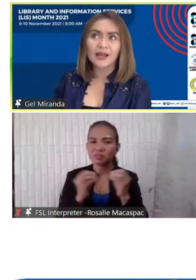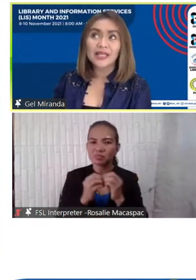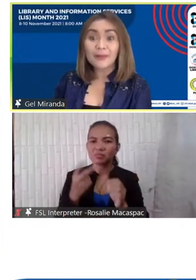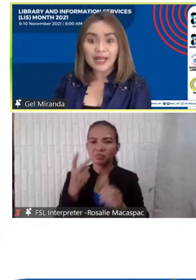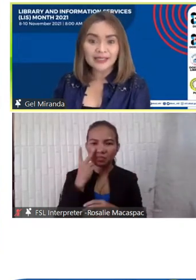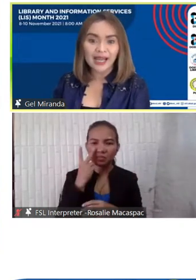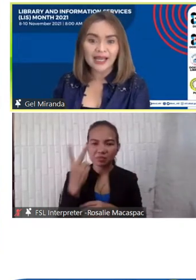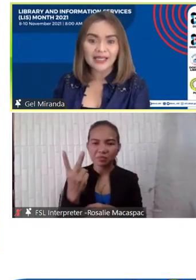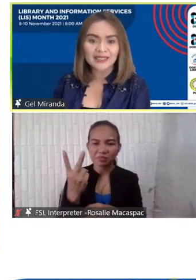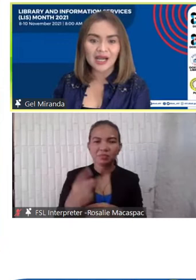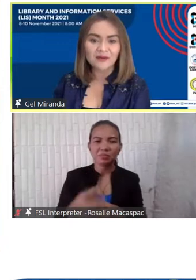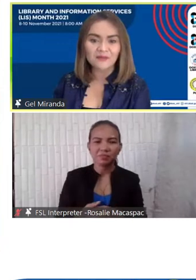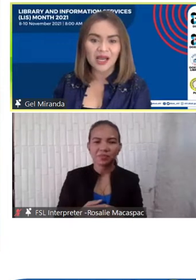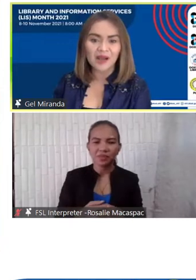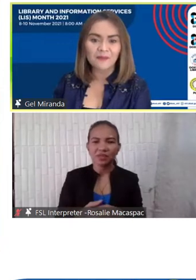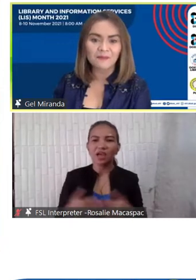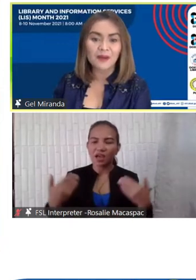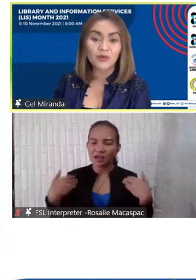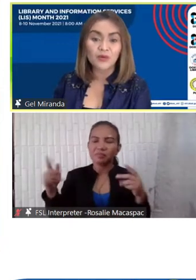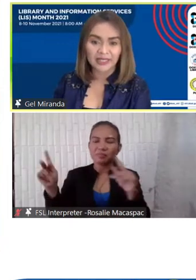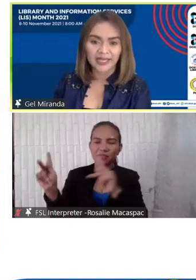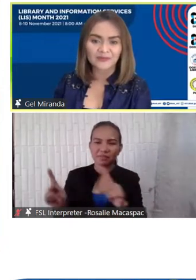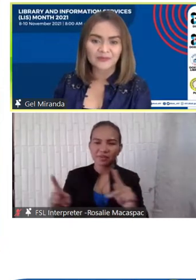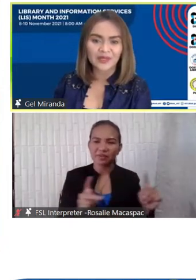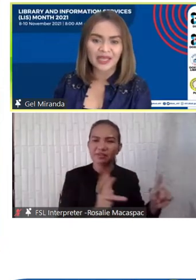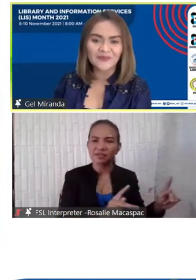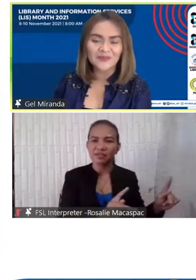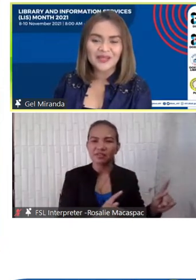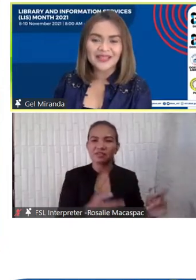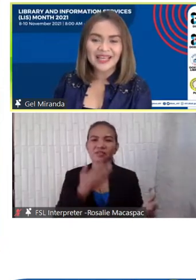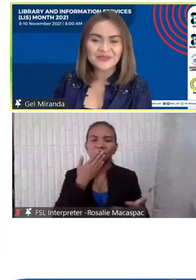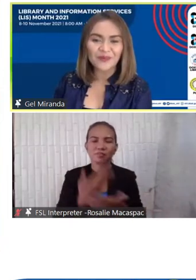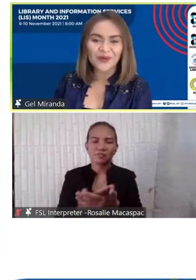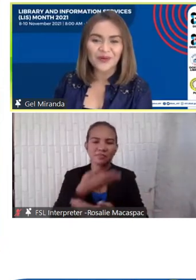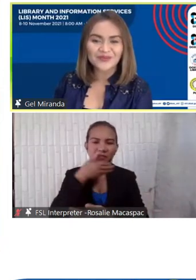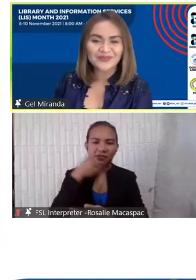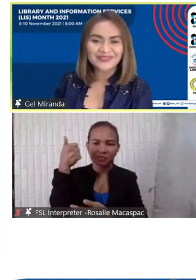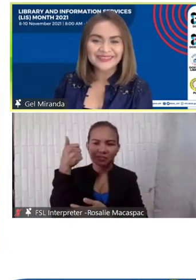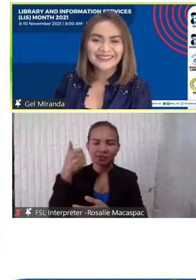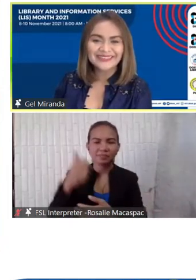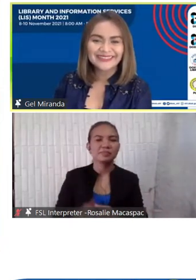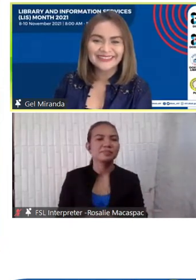na napaghandaan ng mabuti. Okay? Next po.